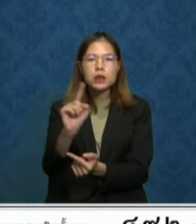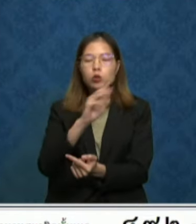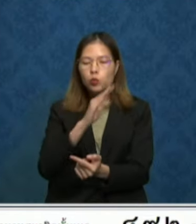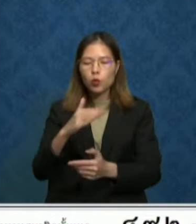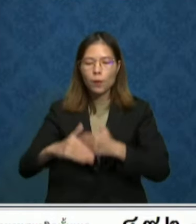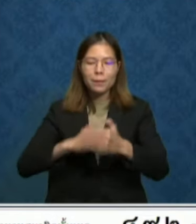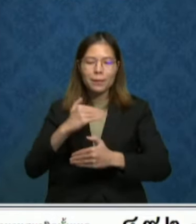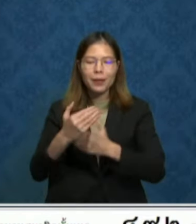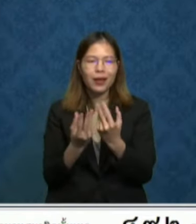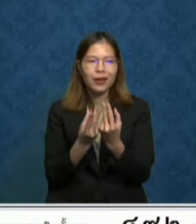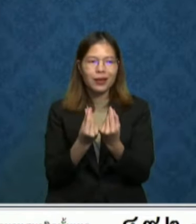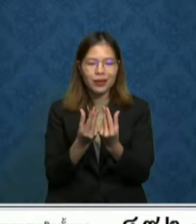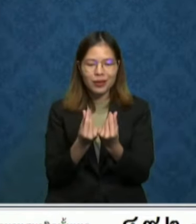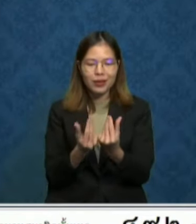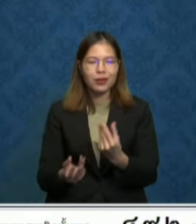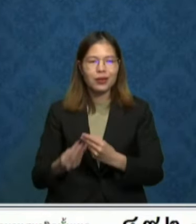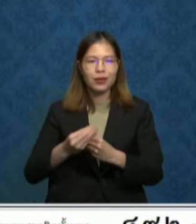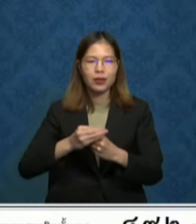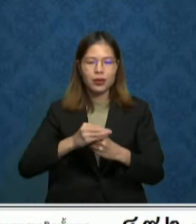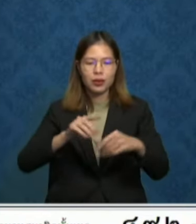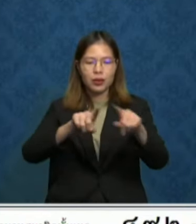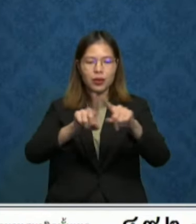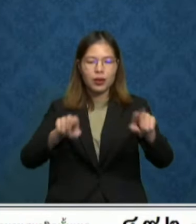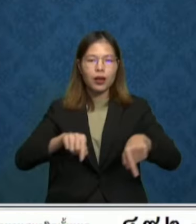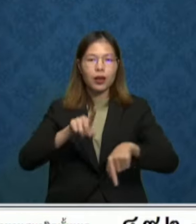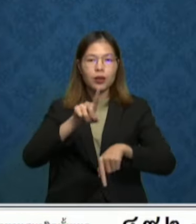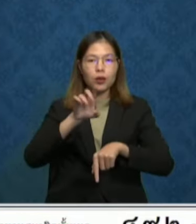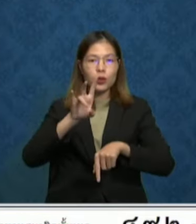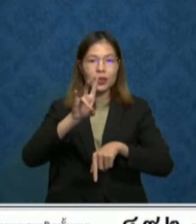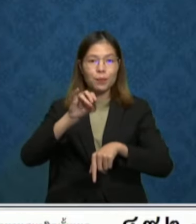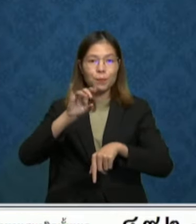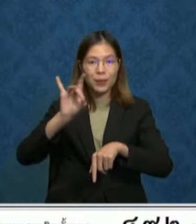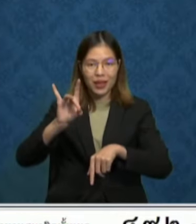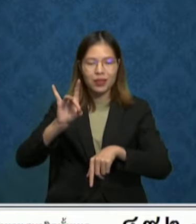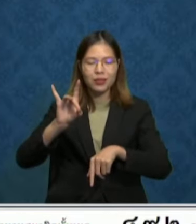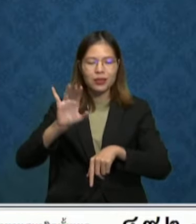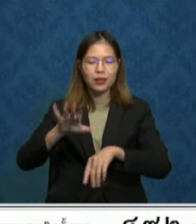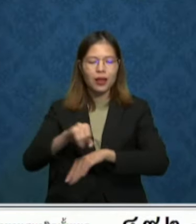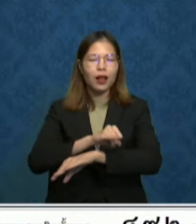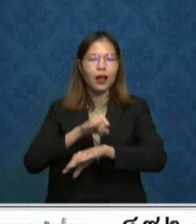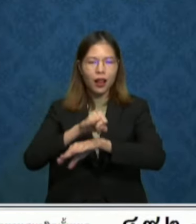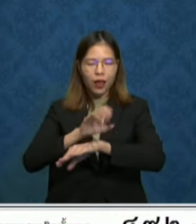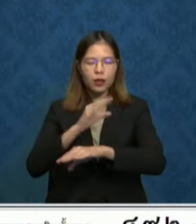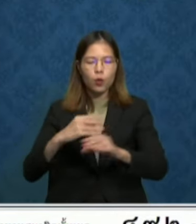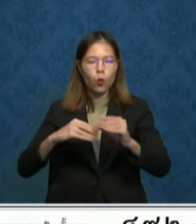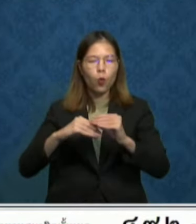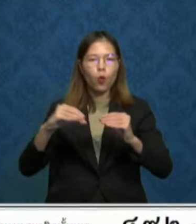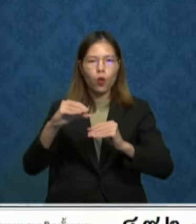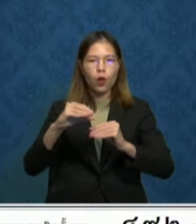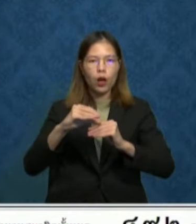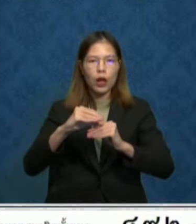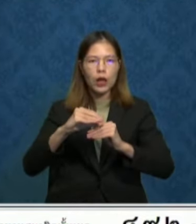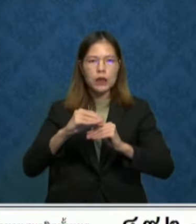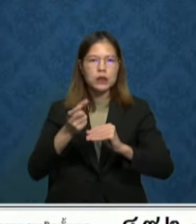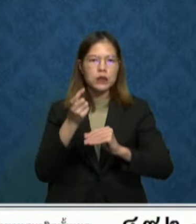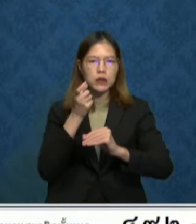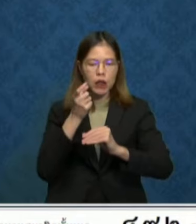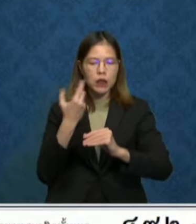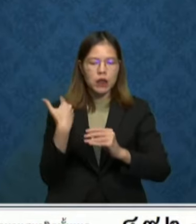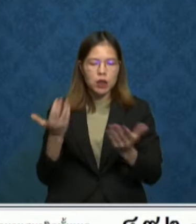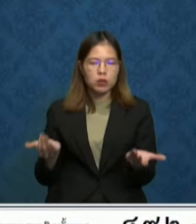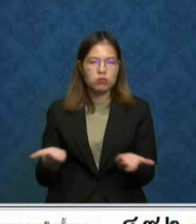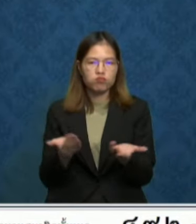กระดับพัฒนาทดินส่วสาธรรณะบนเือที่กวา 178 ไล่ส็โงการขนาดใหญ่ครัที่ตองได้รับการพลักดัน